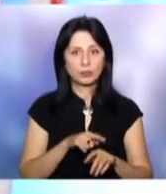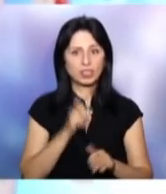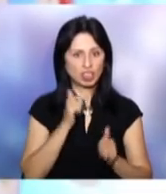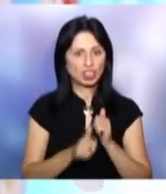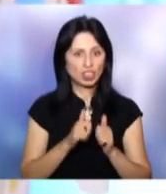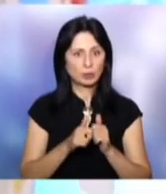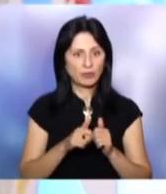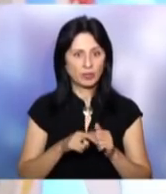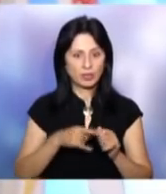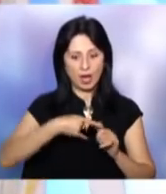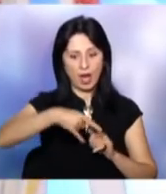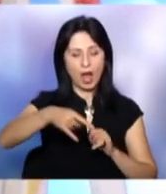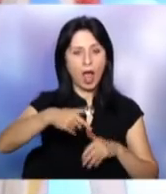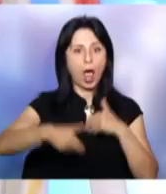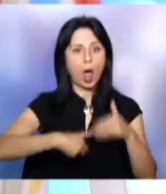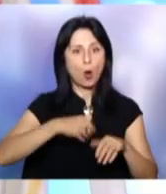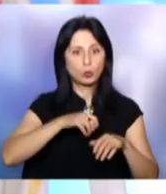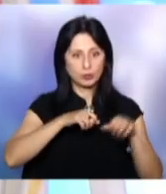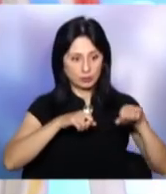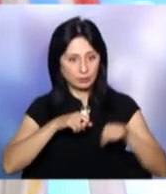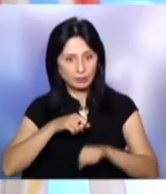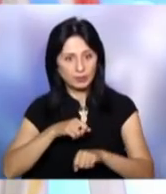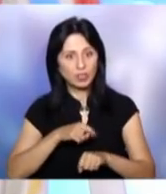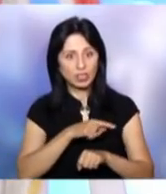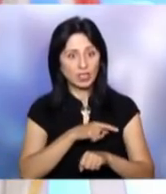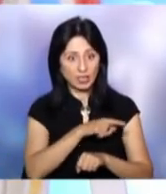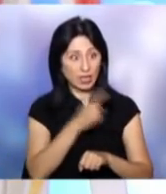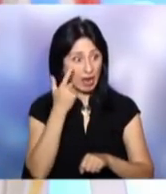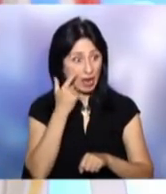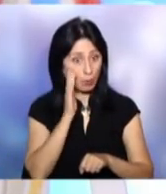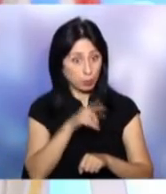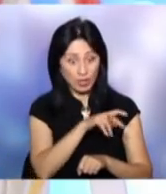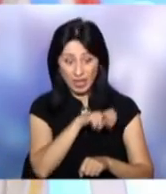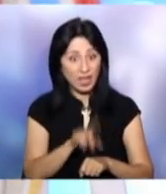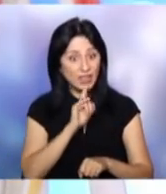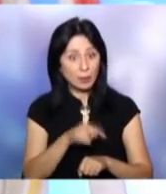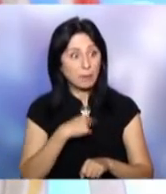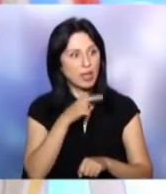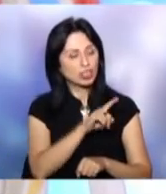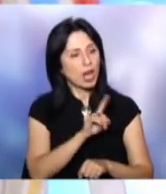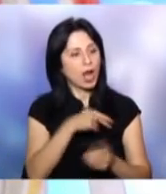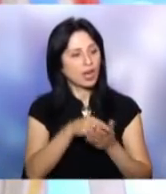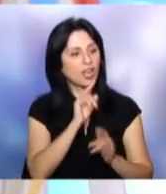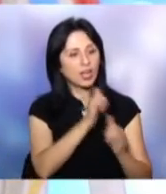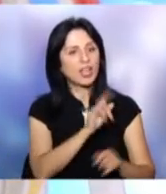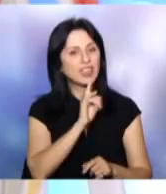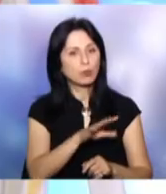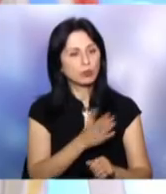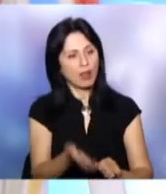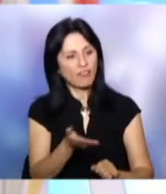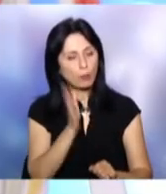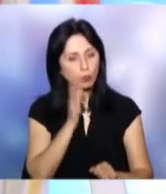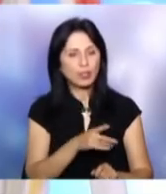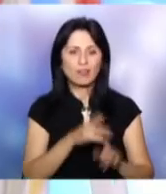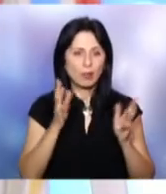ძალიან ხშირად ჩვენ აუზე, როდესაც ვცდილობთ, რომ ბავშვი ჩავიყვანო, მშობელი ამბობს, რომ თუ შენ ახლა იტირებ და არ ჩახვალ, მე შენ აი რაღაცა ესეც გიზავან და აქტოვებ